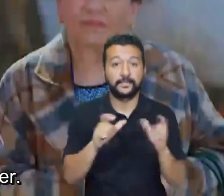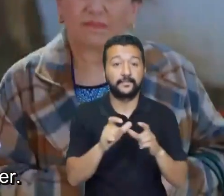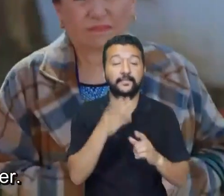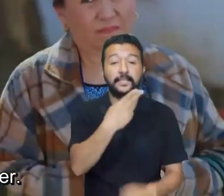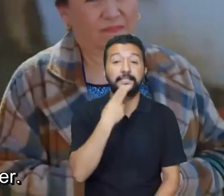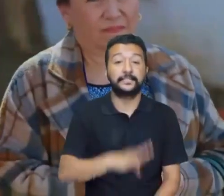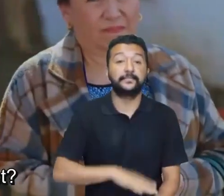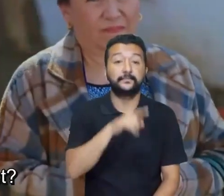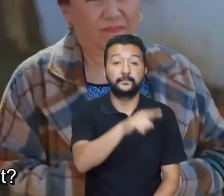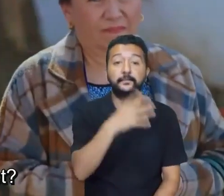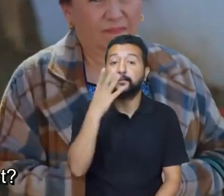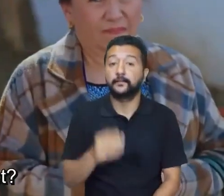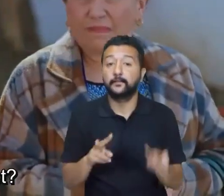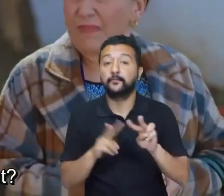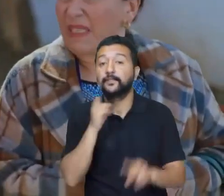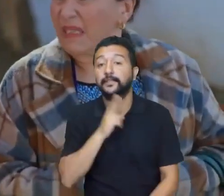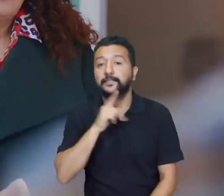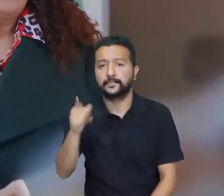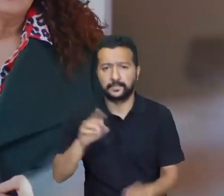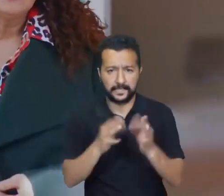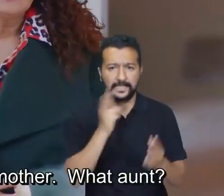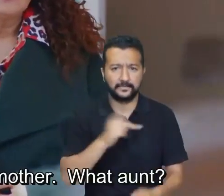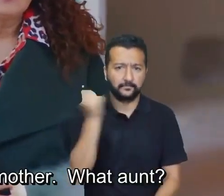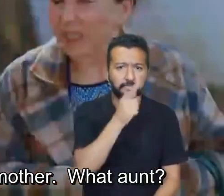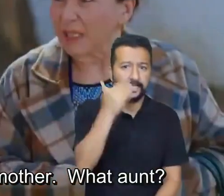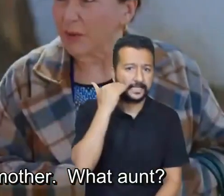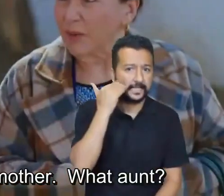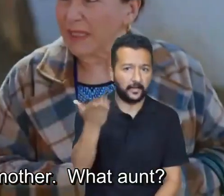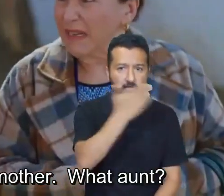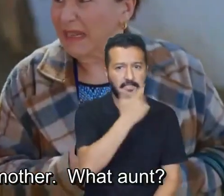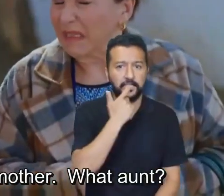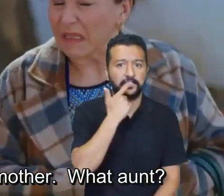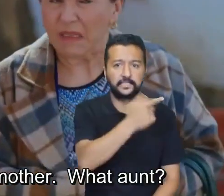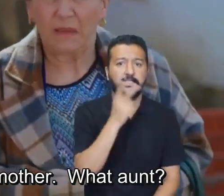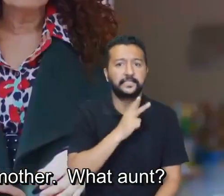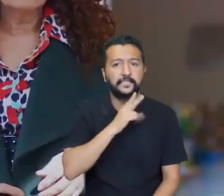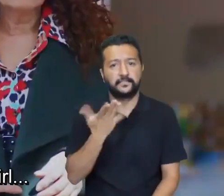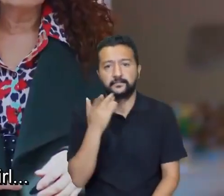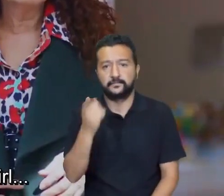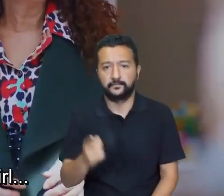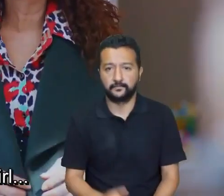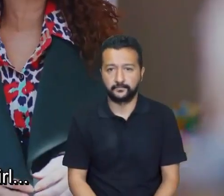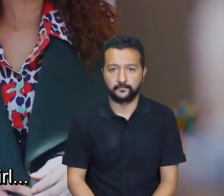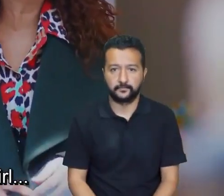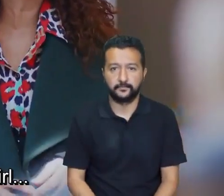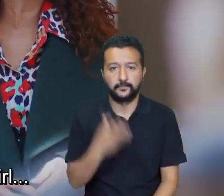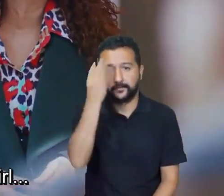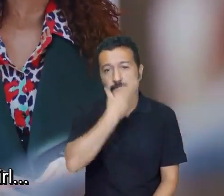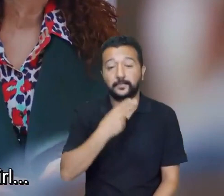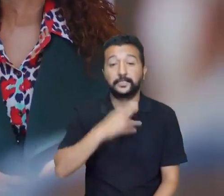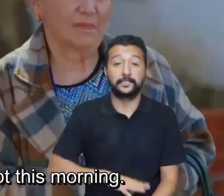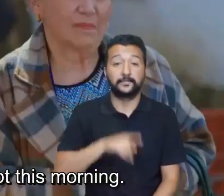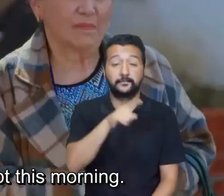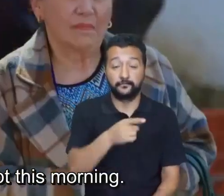Sevda, kızı. Efendim Mürvet teyze? Ne teyzesi kız? Ninen olacak yaşta o senin. Ne teyzesi? Güzel